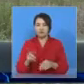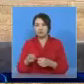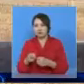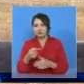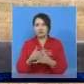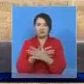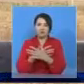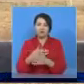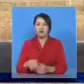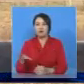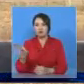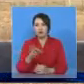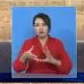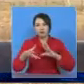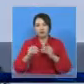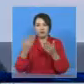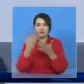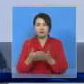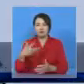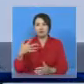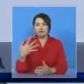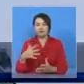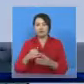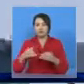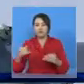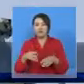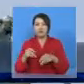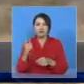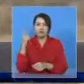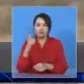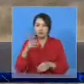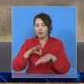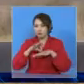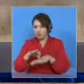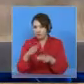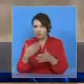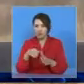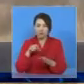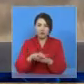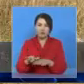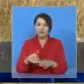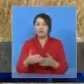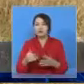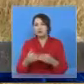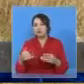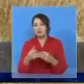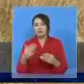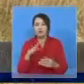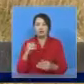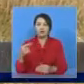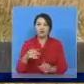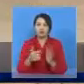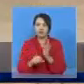резистілерге. Облыс бойынша бүгінге дейін 35 мың гектар жер зиянкестерден уланды. Оның ішінде босалқы жерлердің көлемі